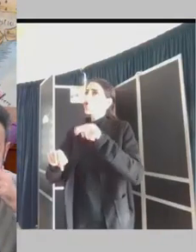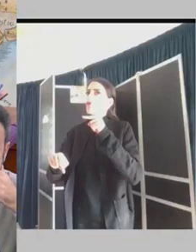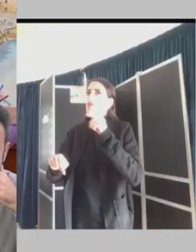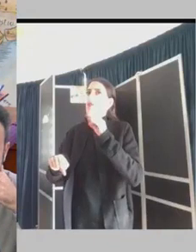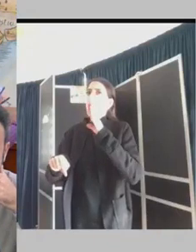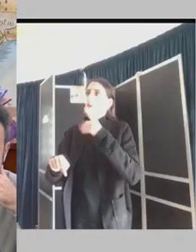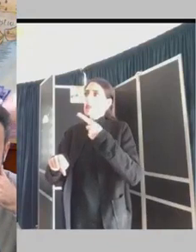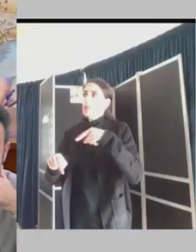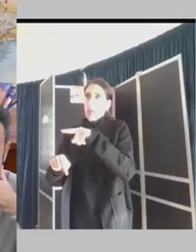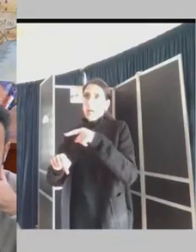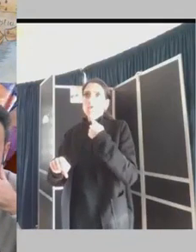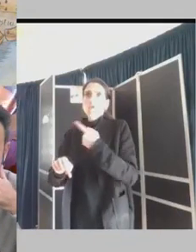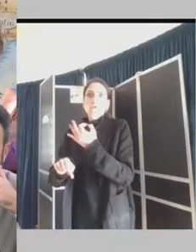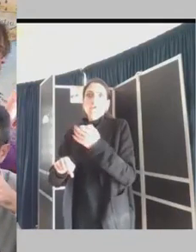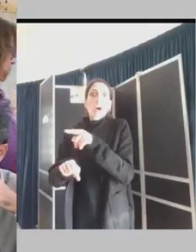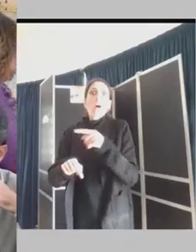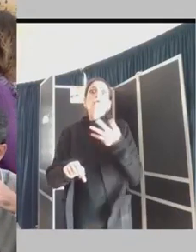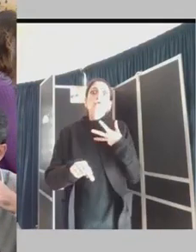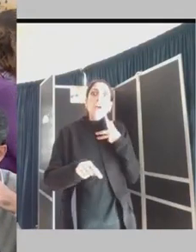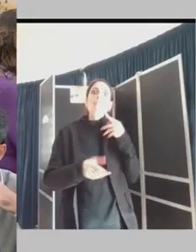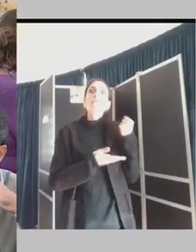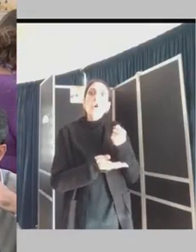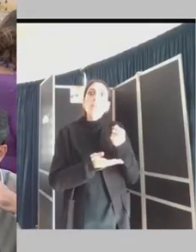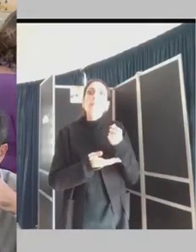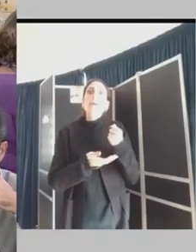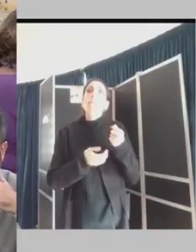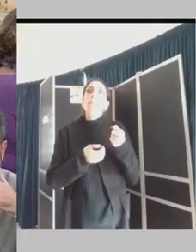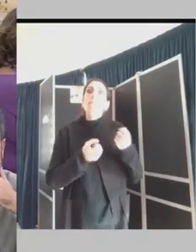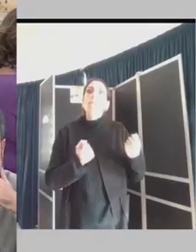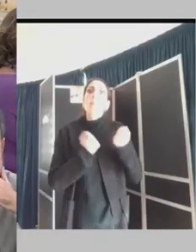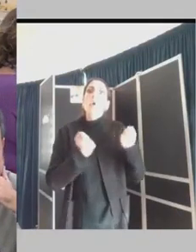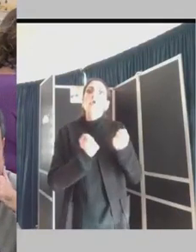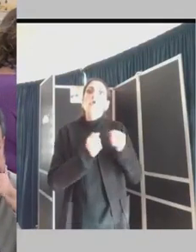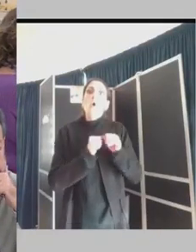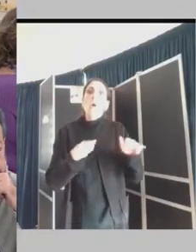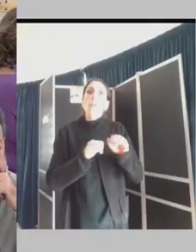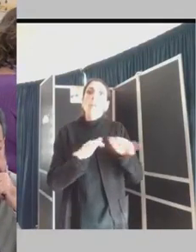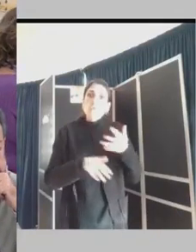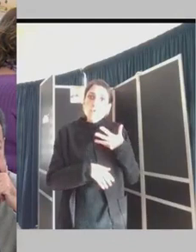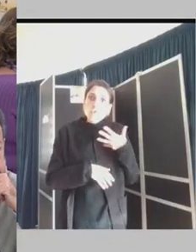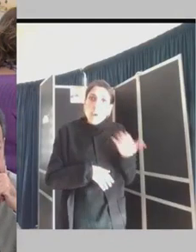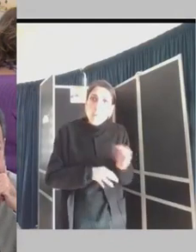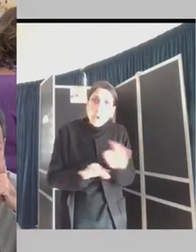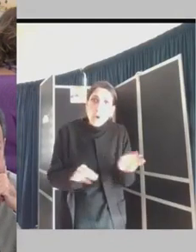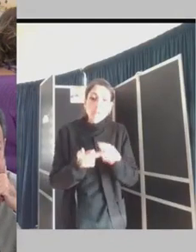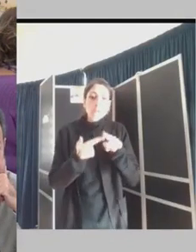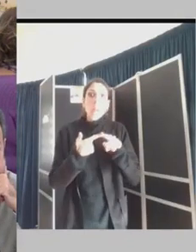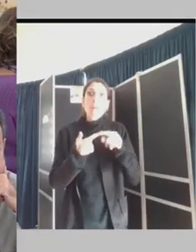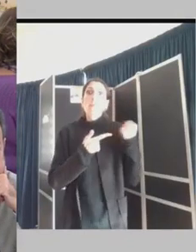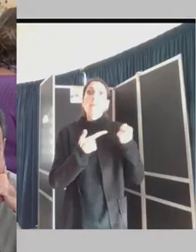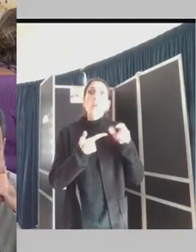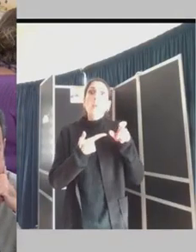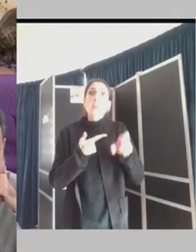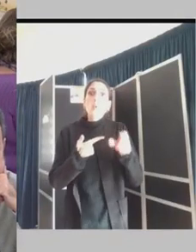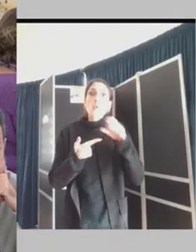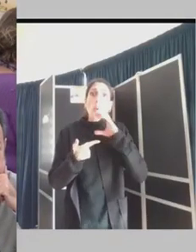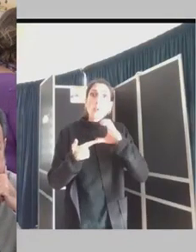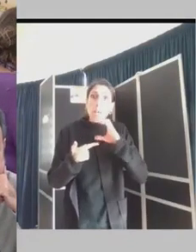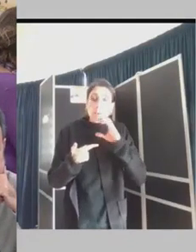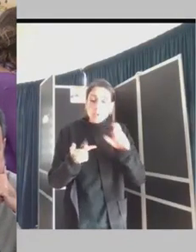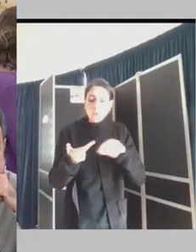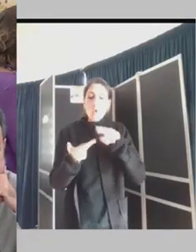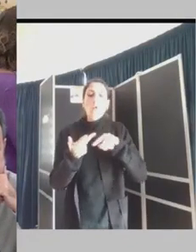Ci sono anche i fondi per la promozione, ci sono i fondi anche per la comunicazione, ci sono anche i fondi per